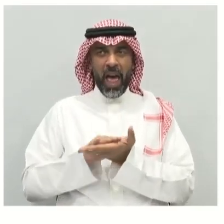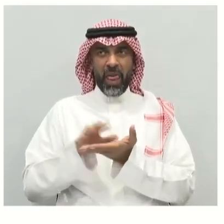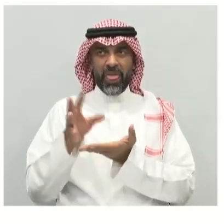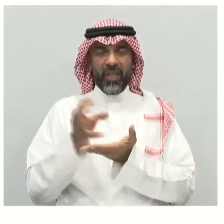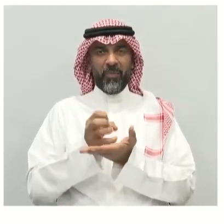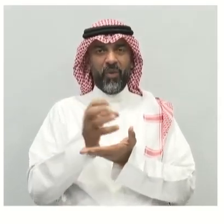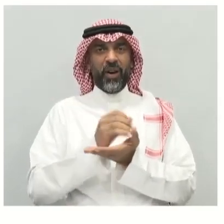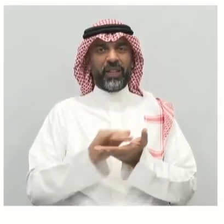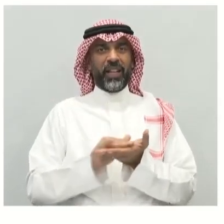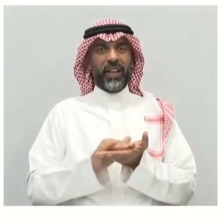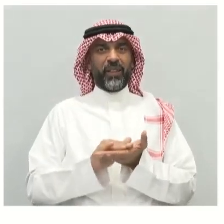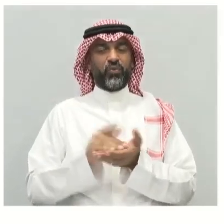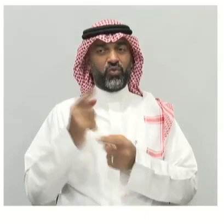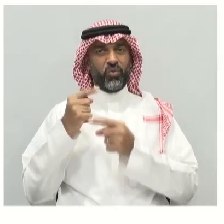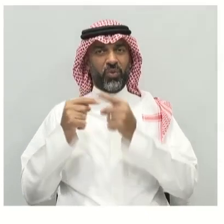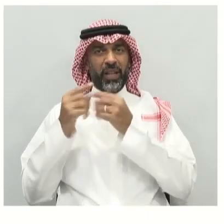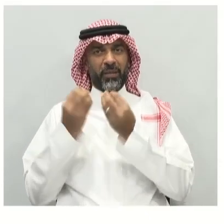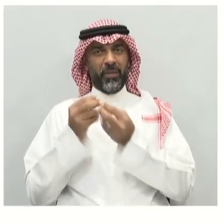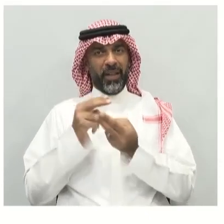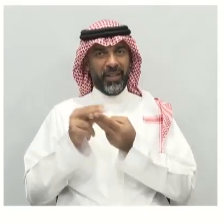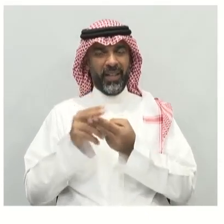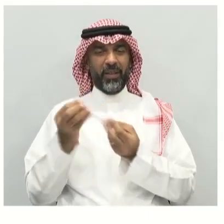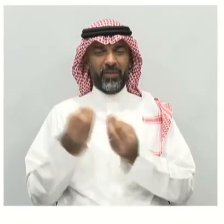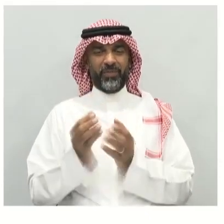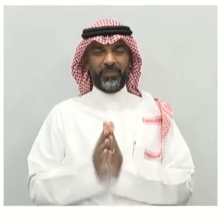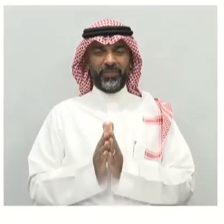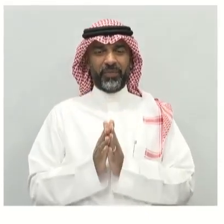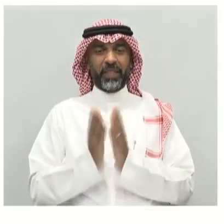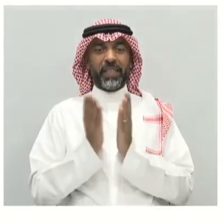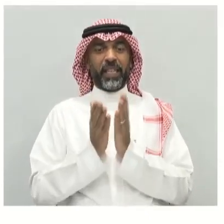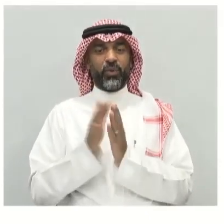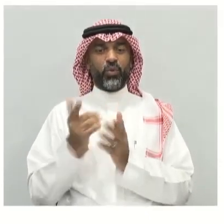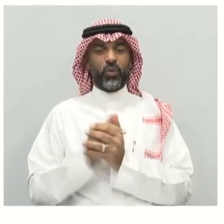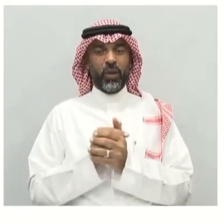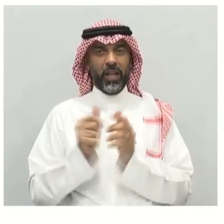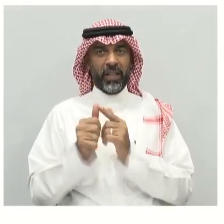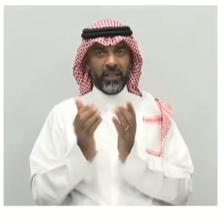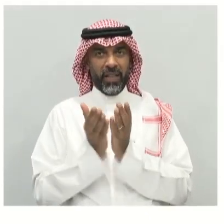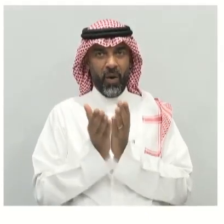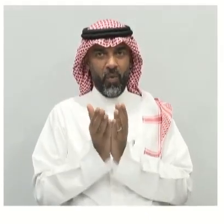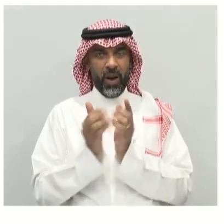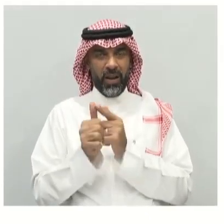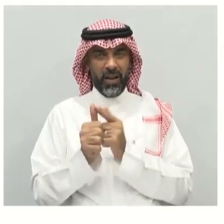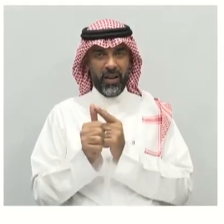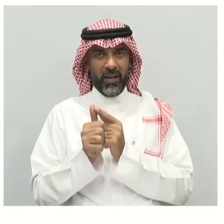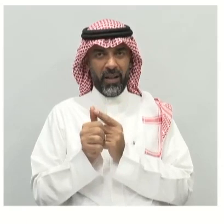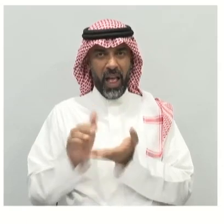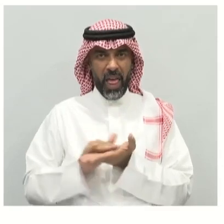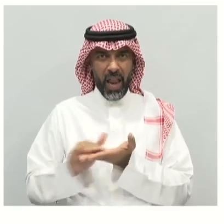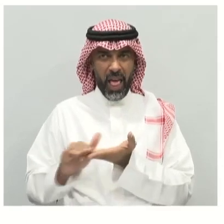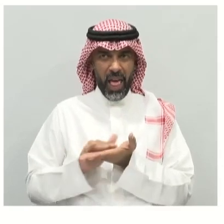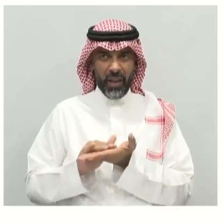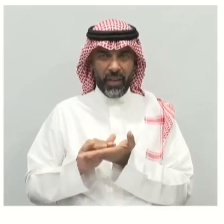ونراجع مع بعض ونحل تمارين في دروس موارد الارض